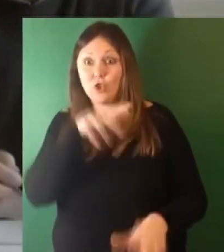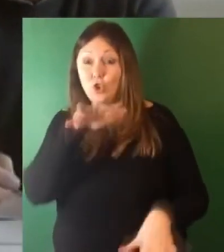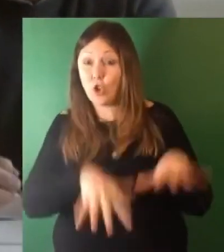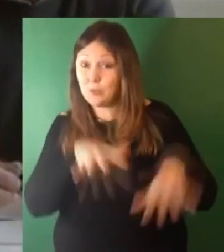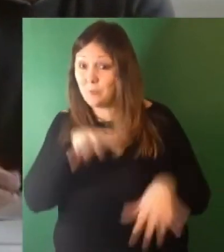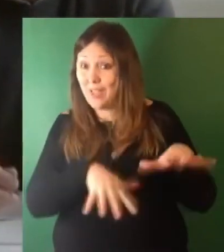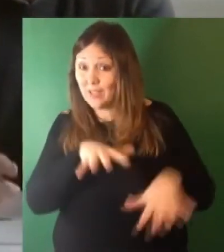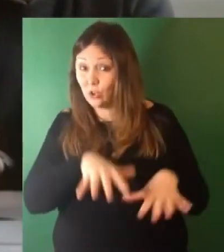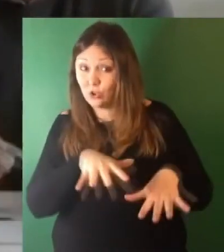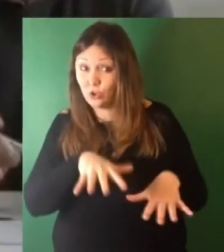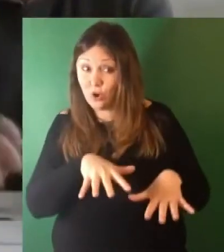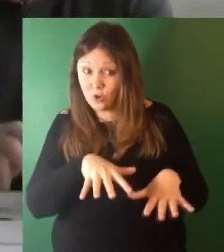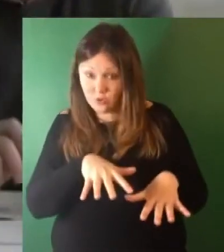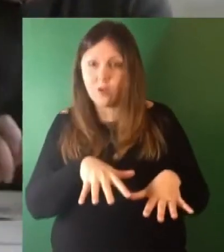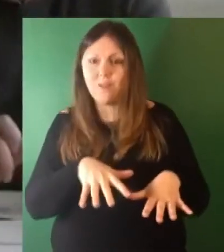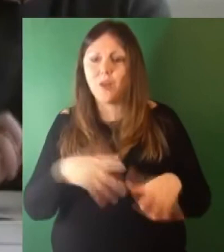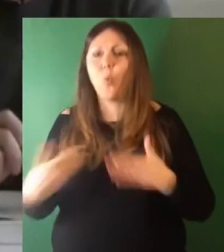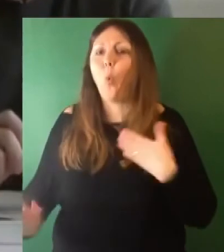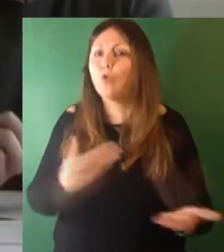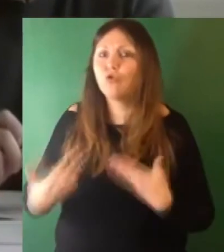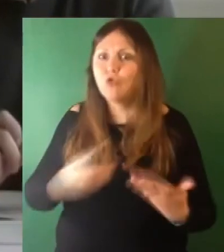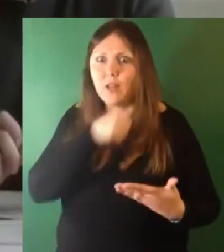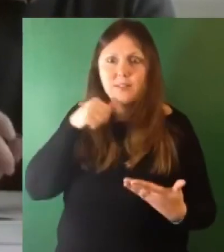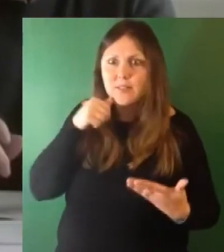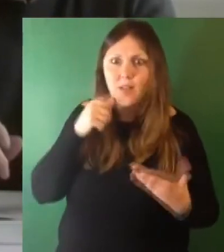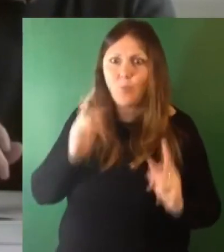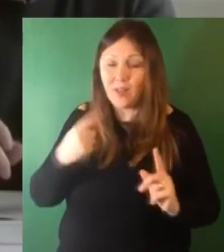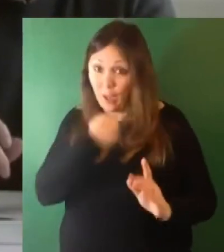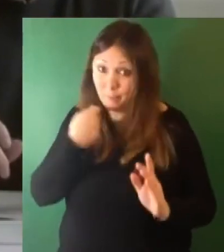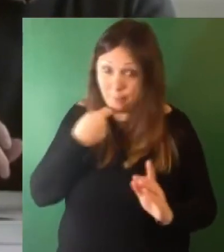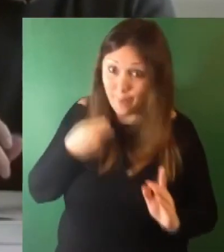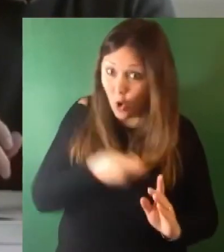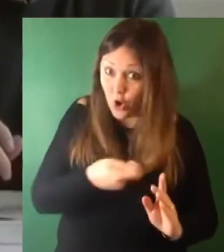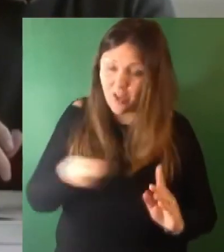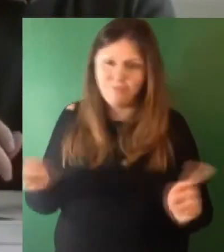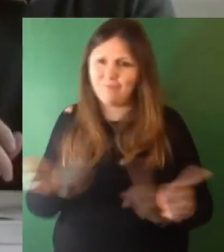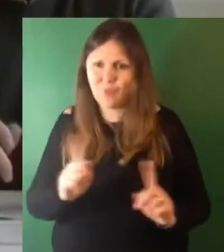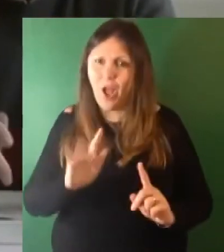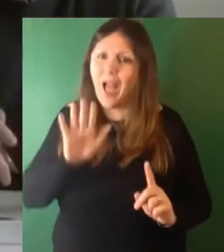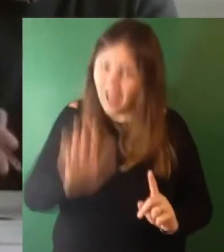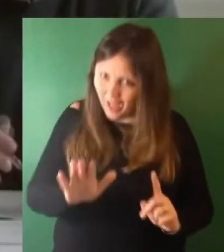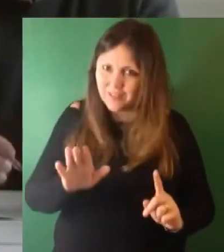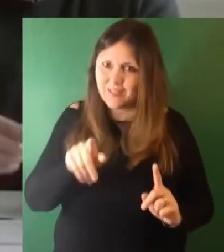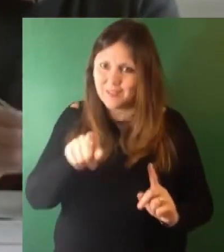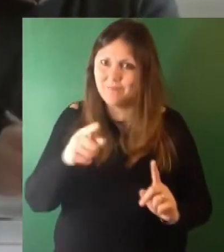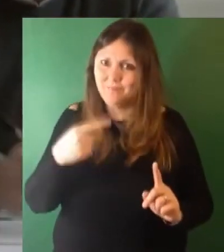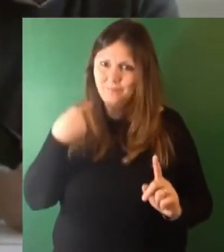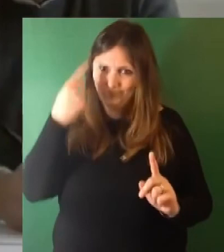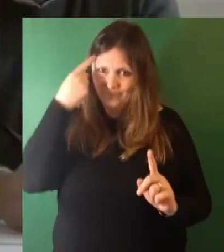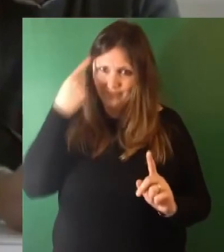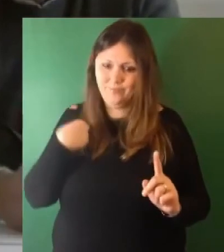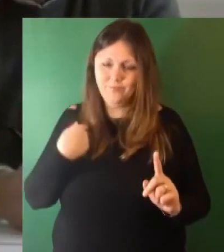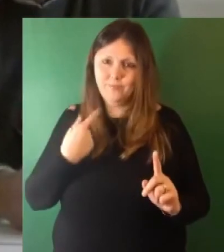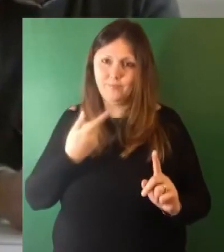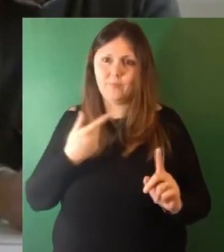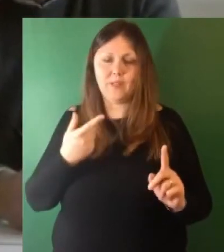l'urgenza non è tanto fare il tampone, anzi tenete presente che se io il tampone lo faccio in maniera troppo ravvicinata al